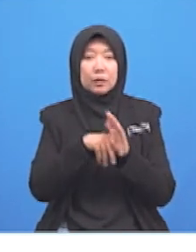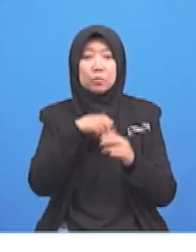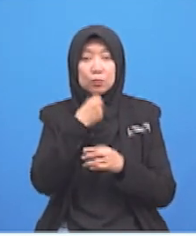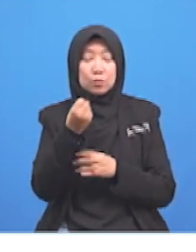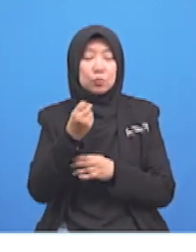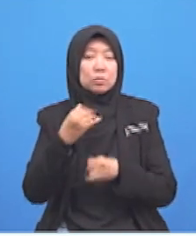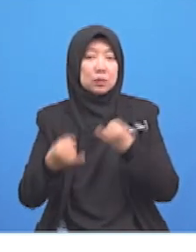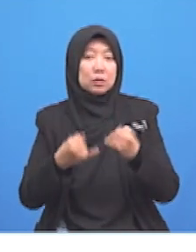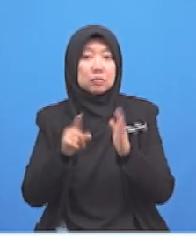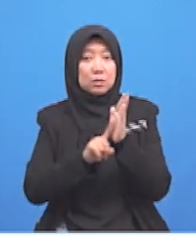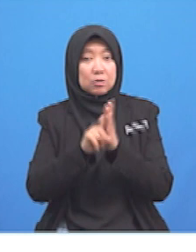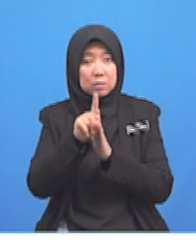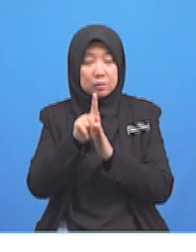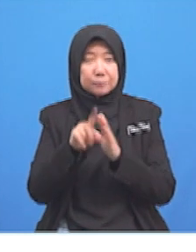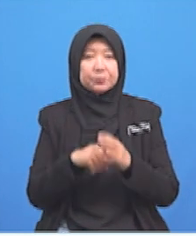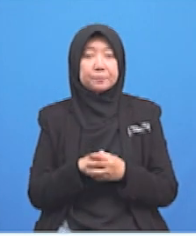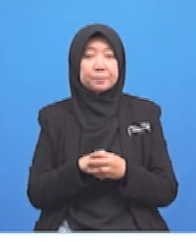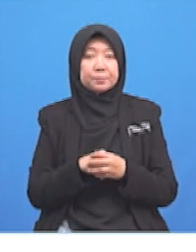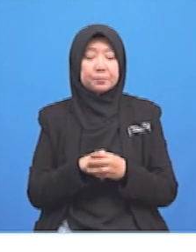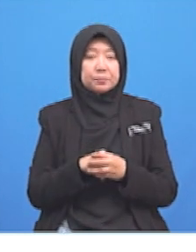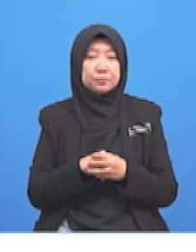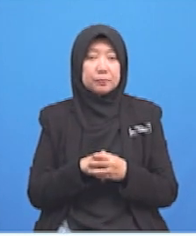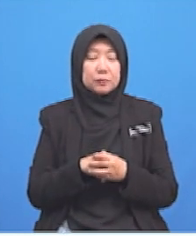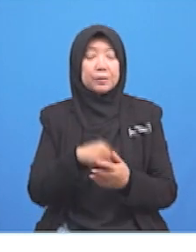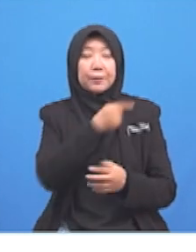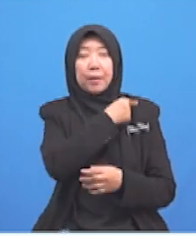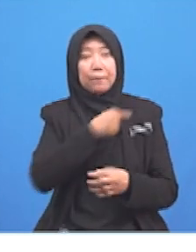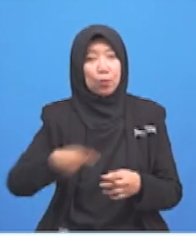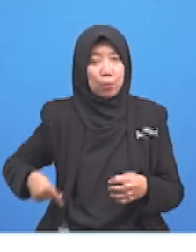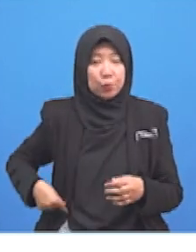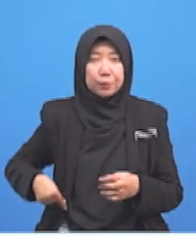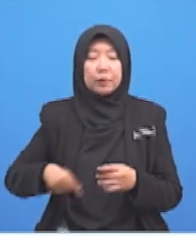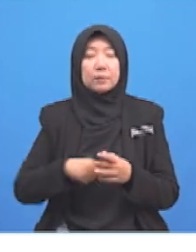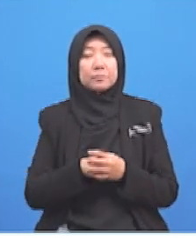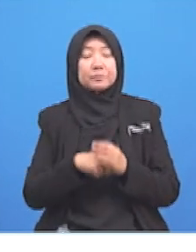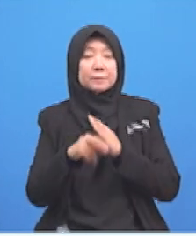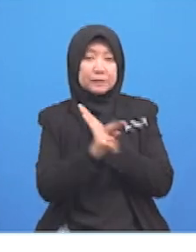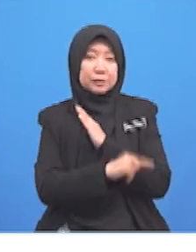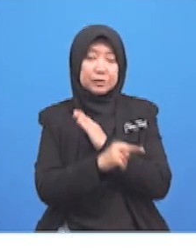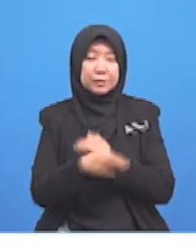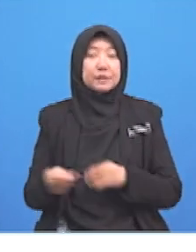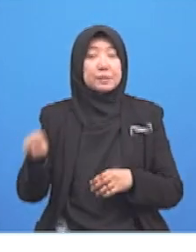Tinggi Negeri-Negeri Melayu Bersekutu juga merupakan Gubernur Negeri-Negeri Selat.